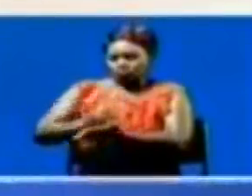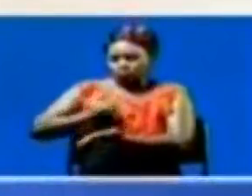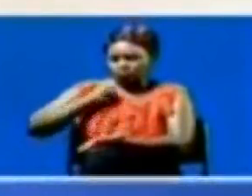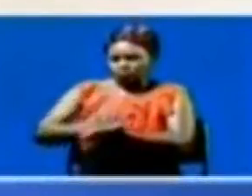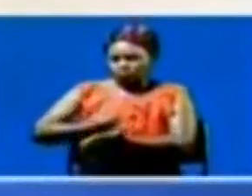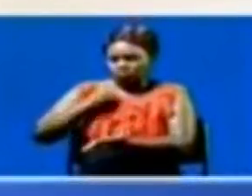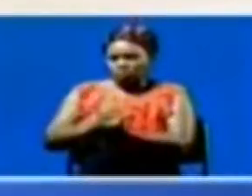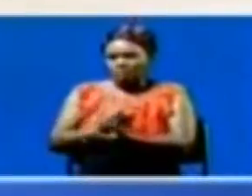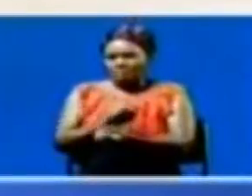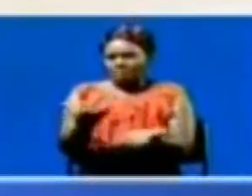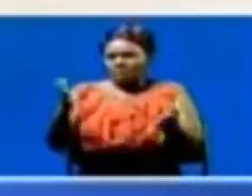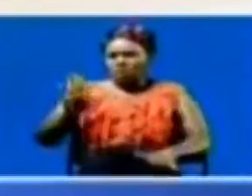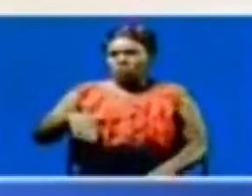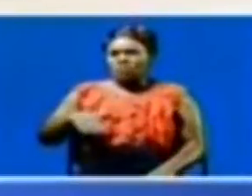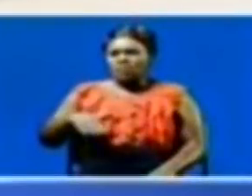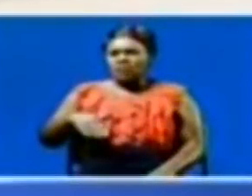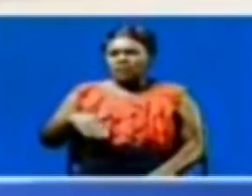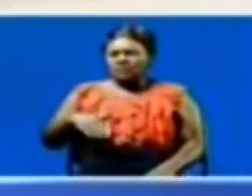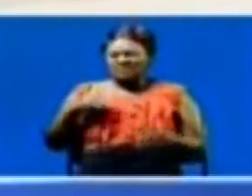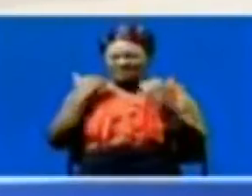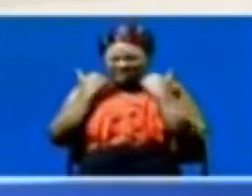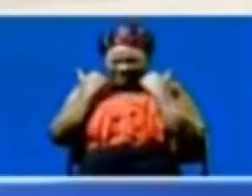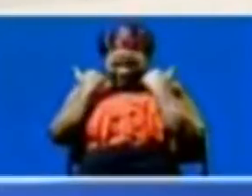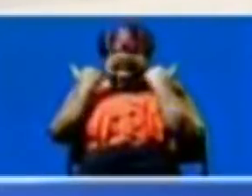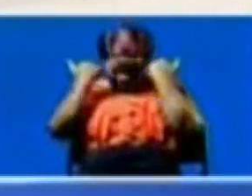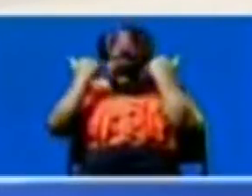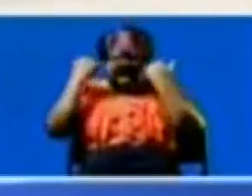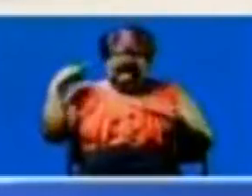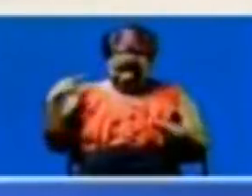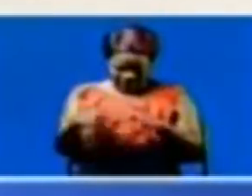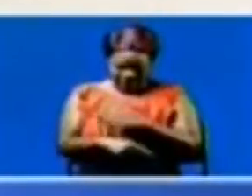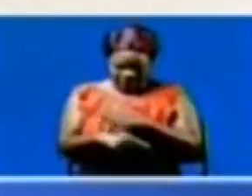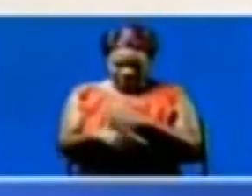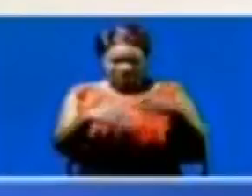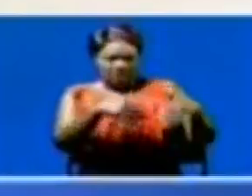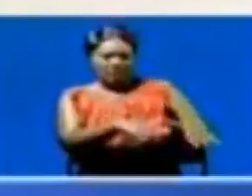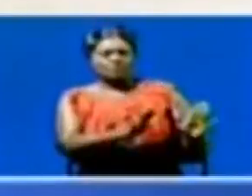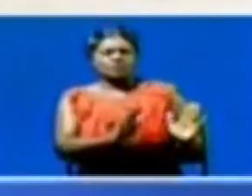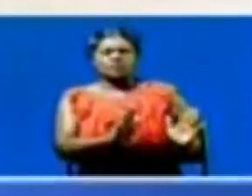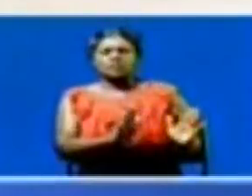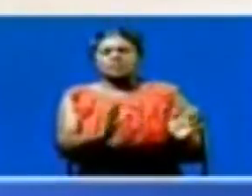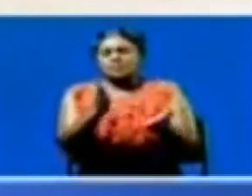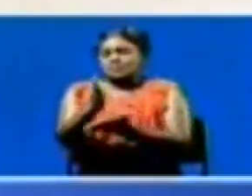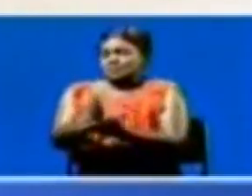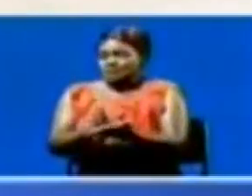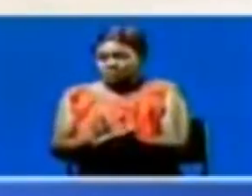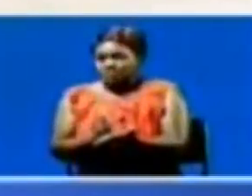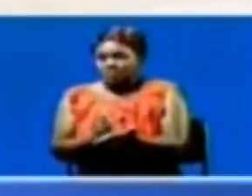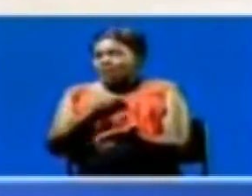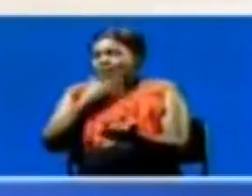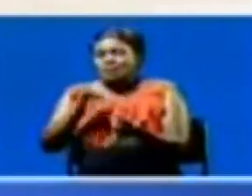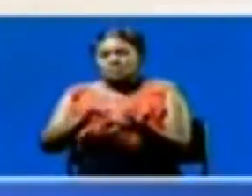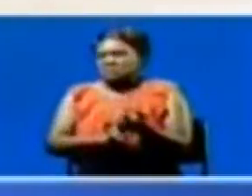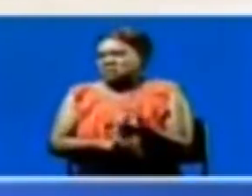asili. Most of the mothers end up becoming depressed. Most of them they become neglected. Even some of them the